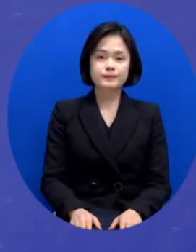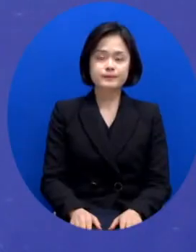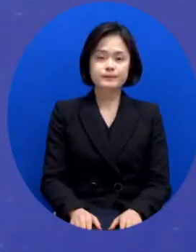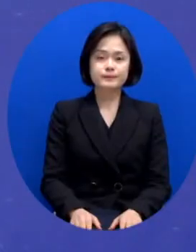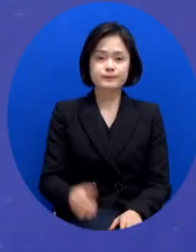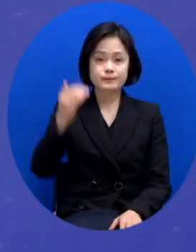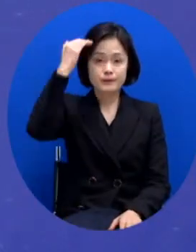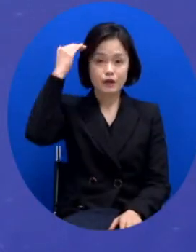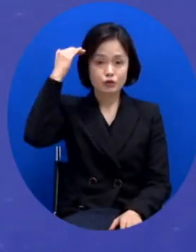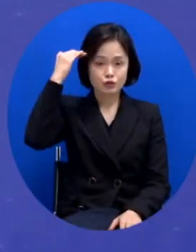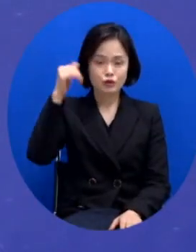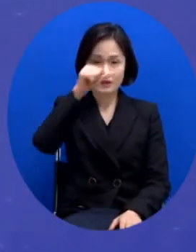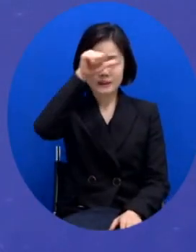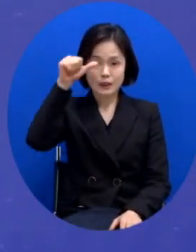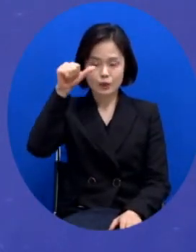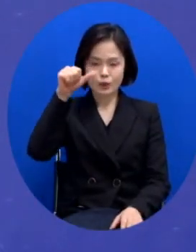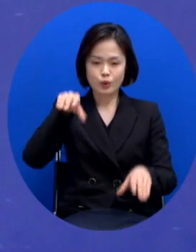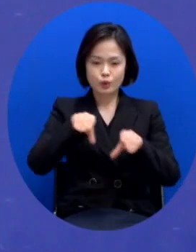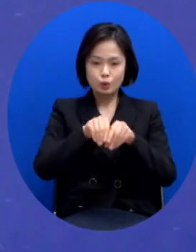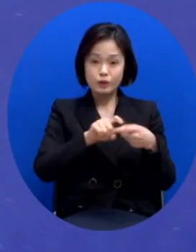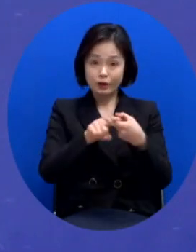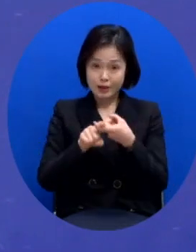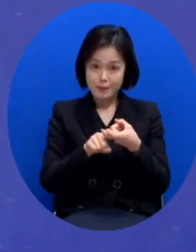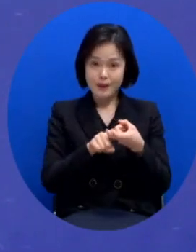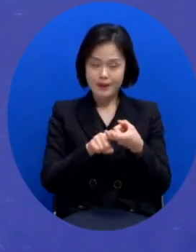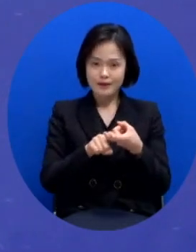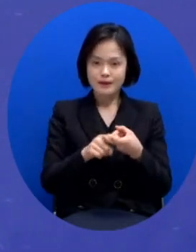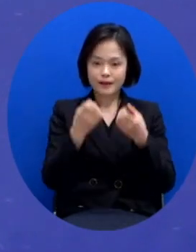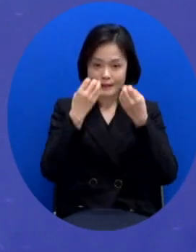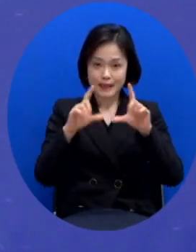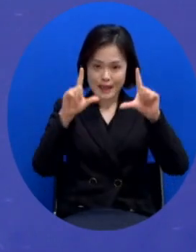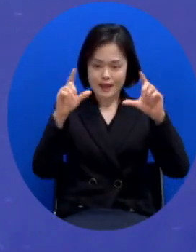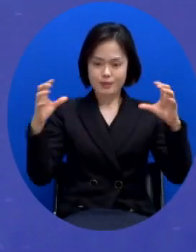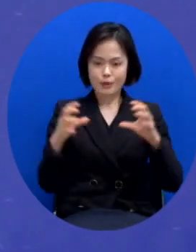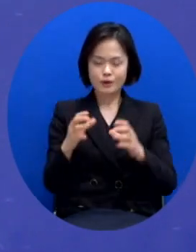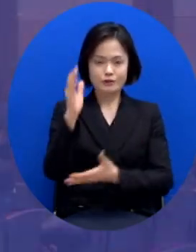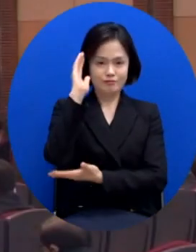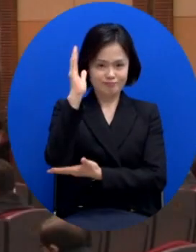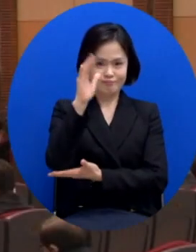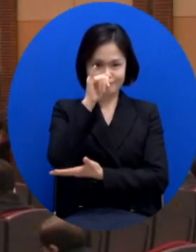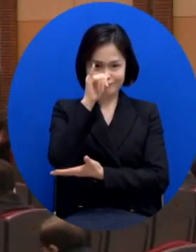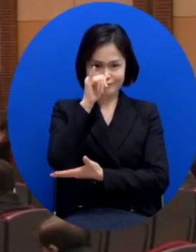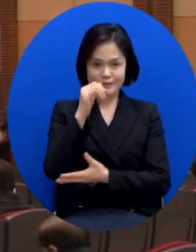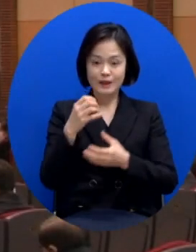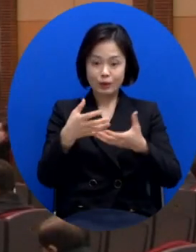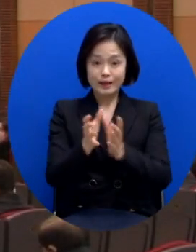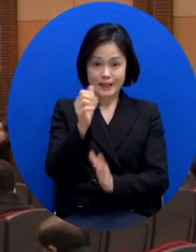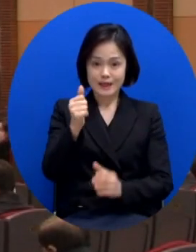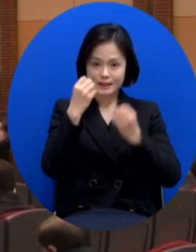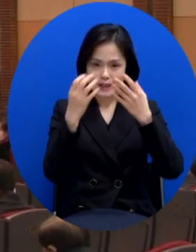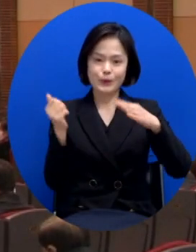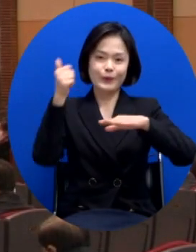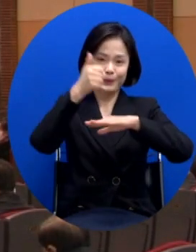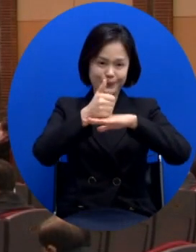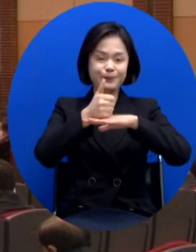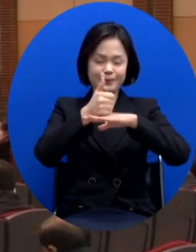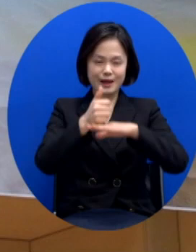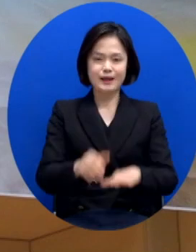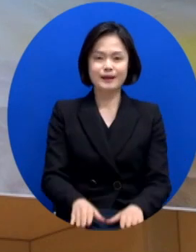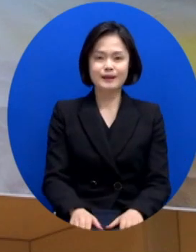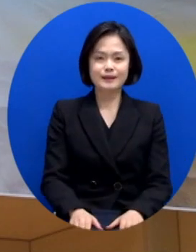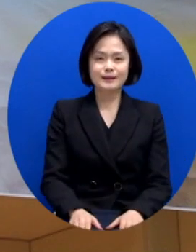한국장로교총연합회 가 신년하례식 과대표 회장 취임식 을 진행했습니다 신년하례 시대에서